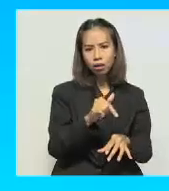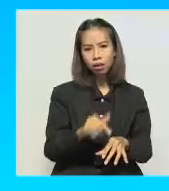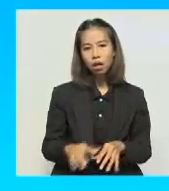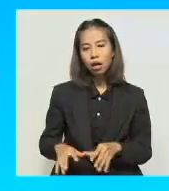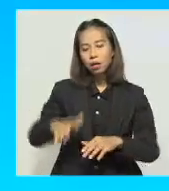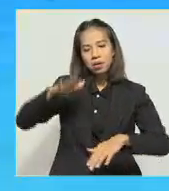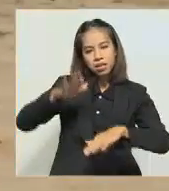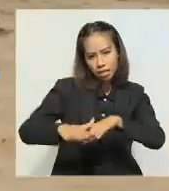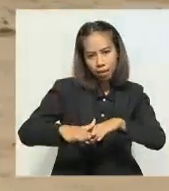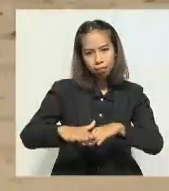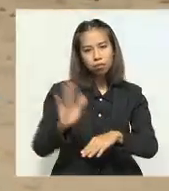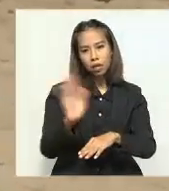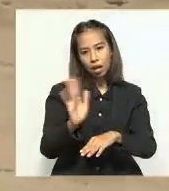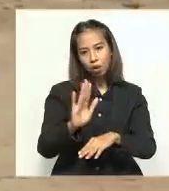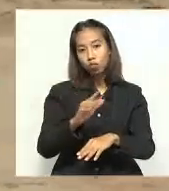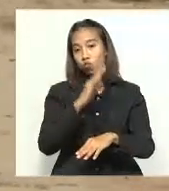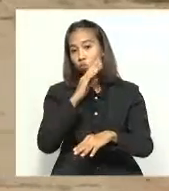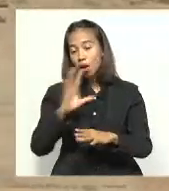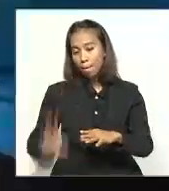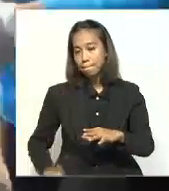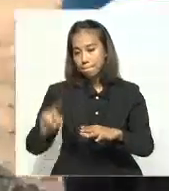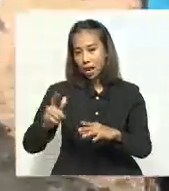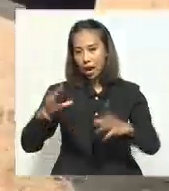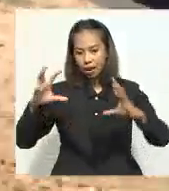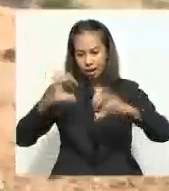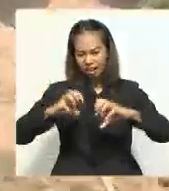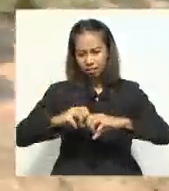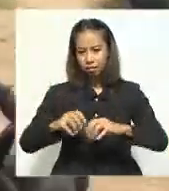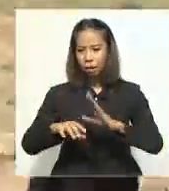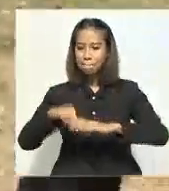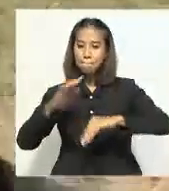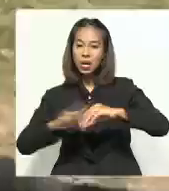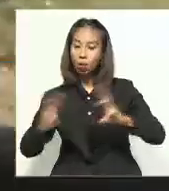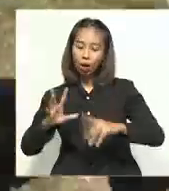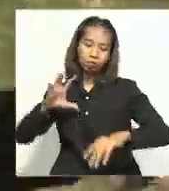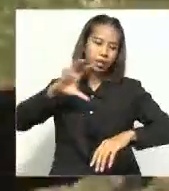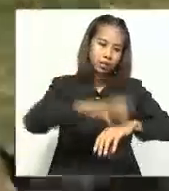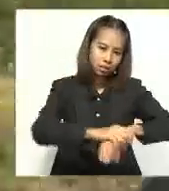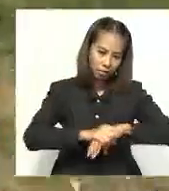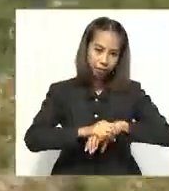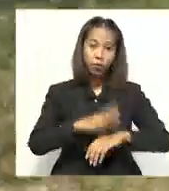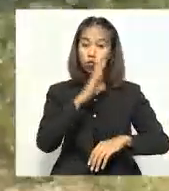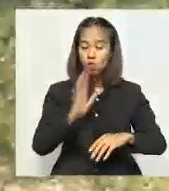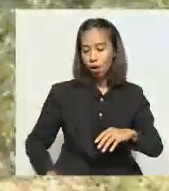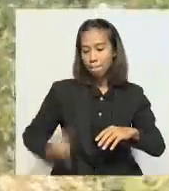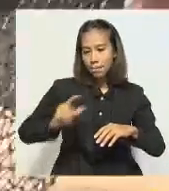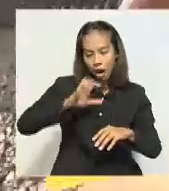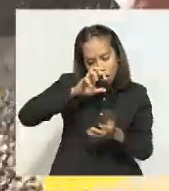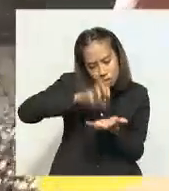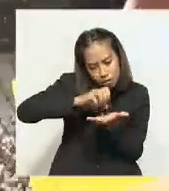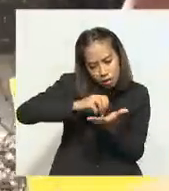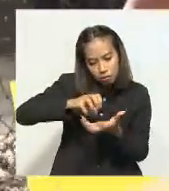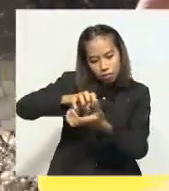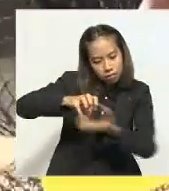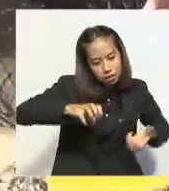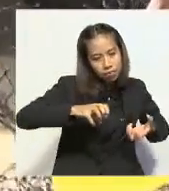ให้สุนัขตกใจอย่าแยกสุนัขที่กำลังกัดกันนะคะโดยมือเปล่าด้วยอย่าหยิบชามข้าวของสุนัขในขณะที่ก